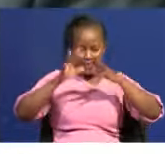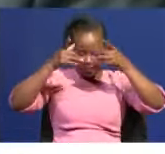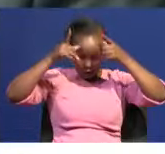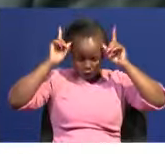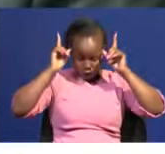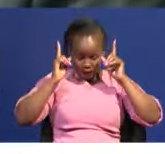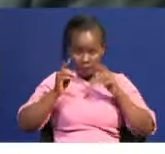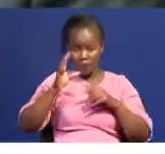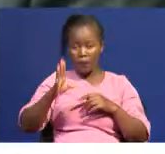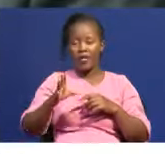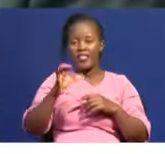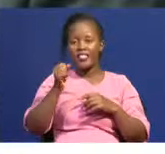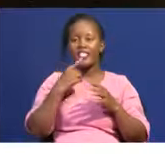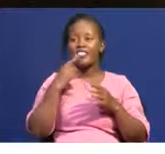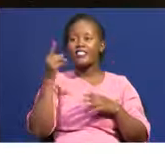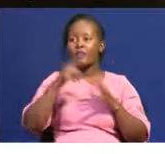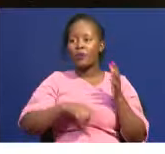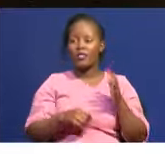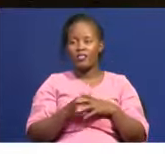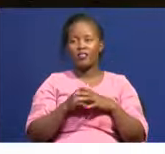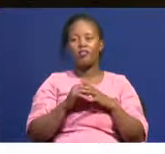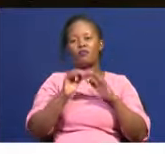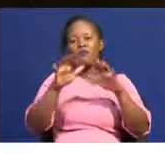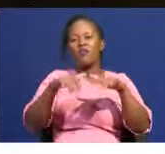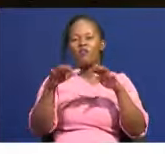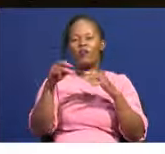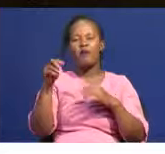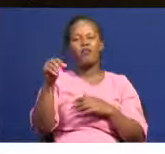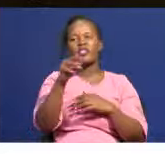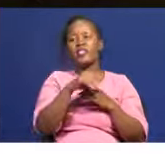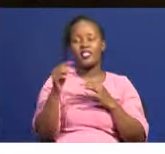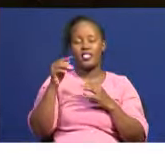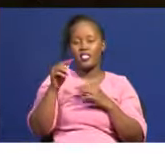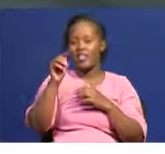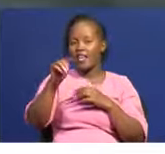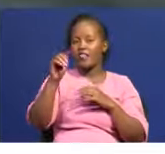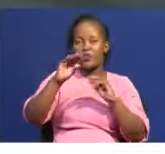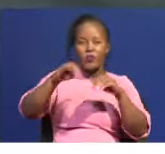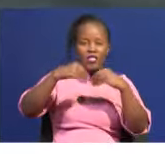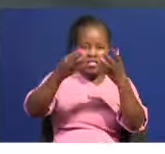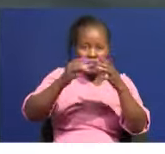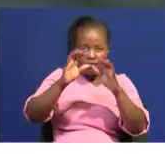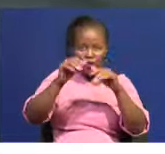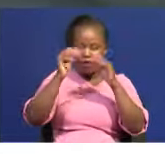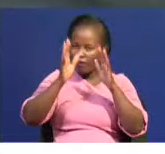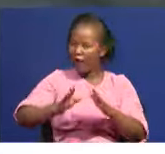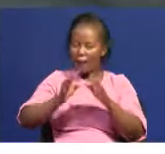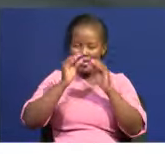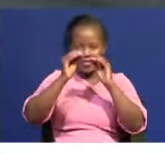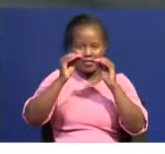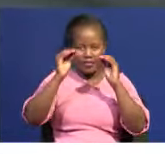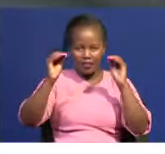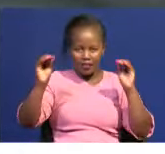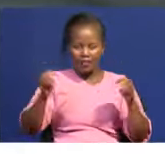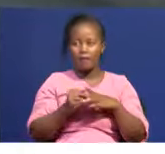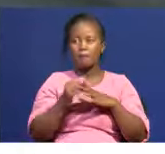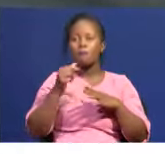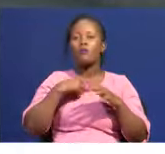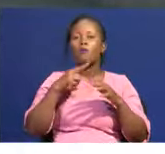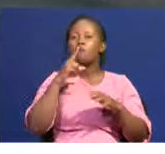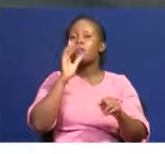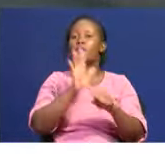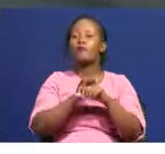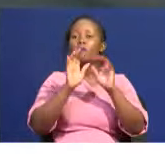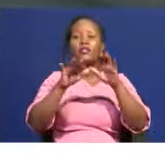alisema mbolea ambayo haikuafikia viwango haikusambazwa kwa wakulima. I want to assure the farmers we have